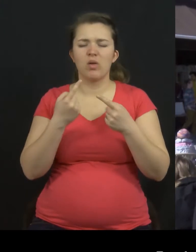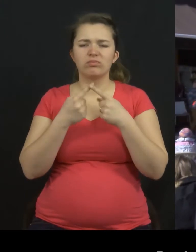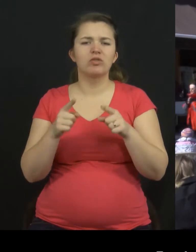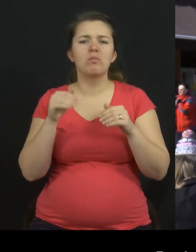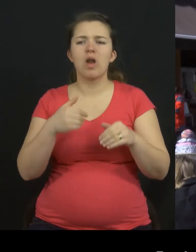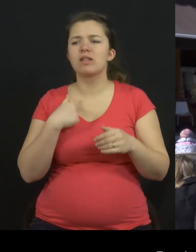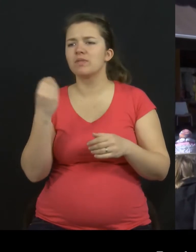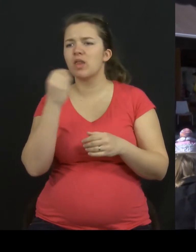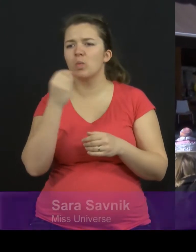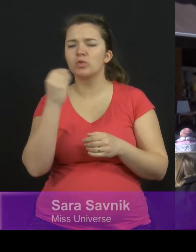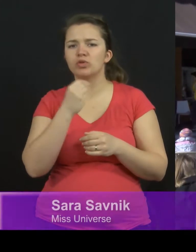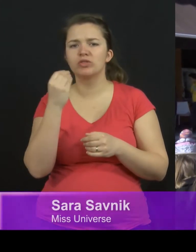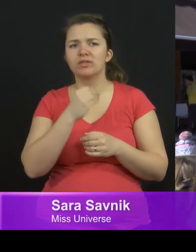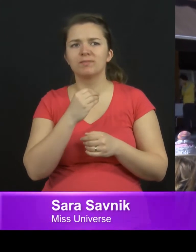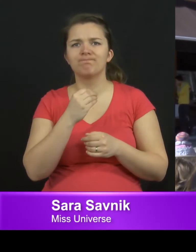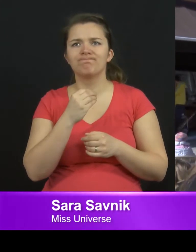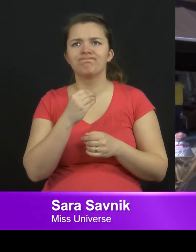je bil zelo drugačen, mogla sem se.